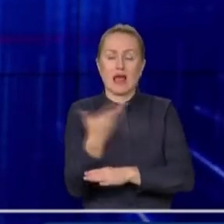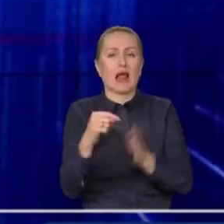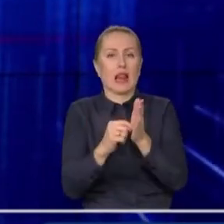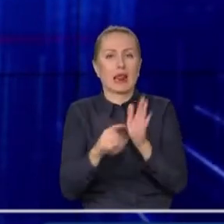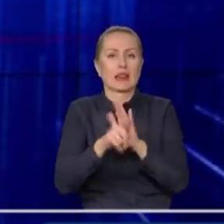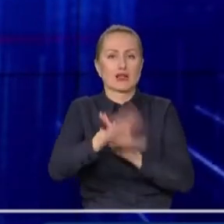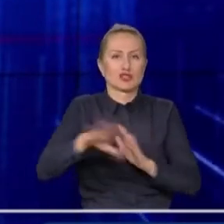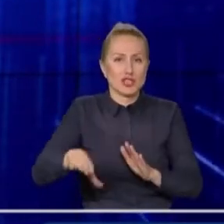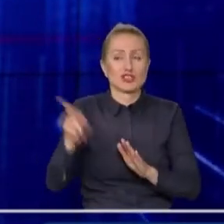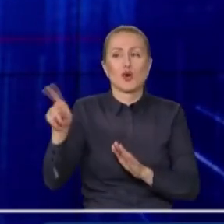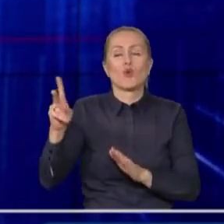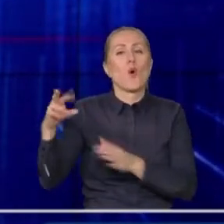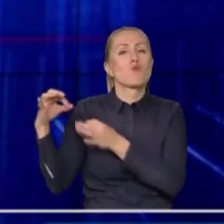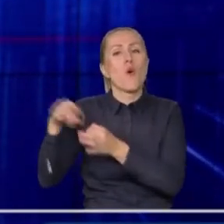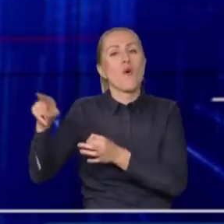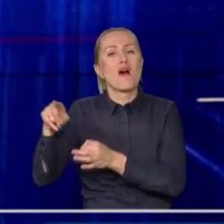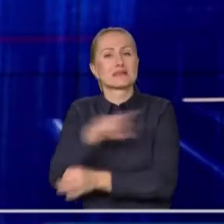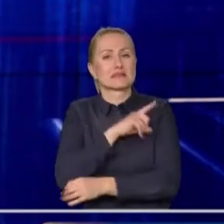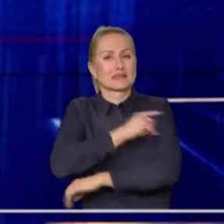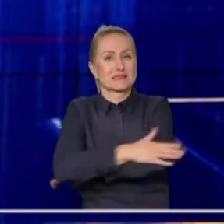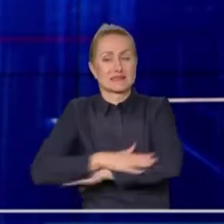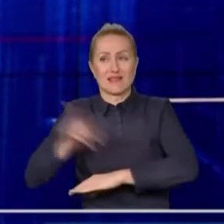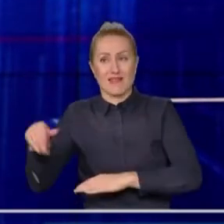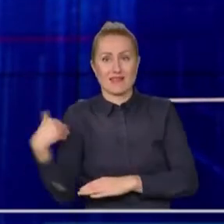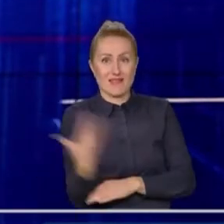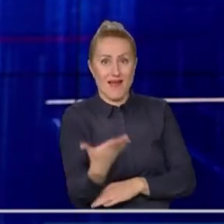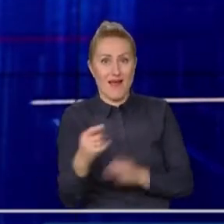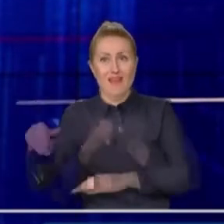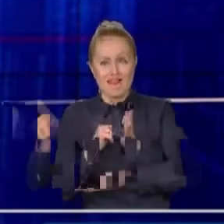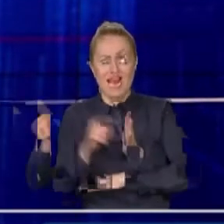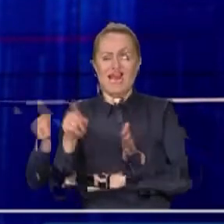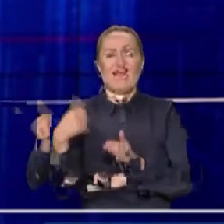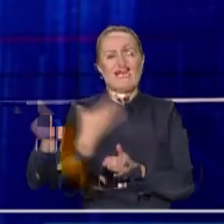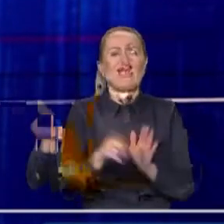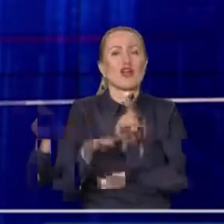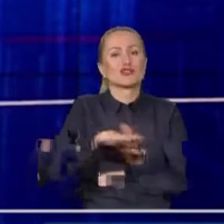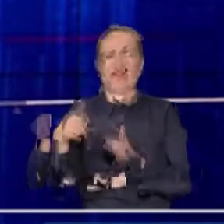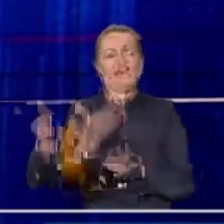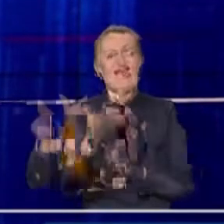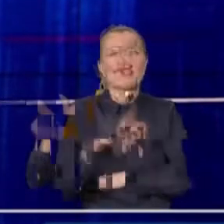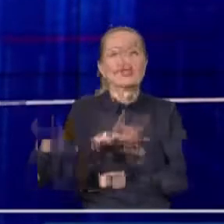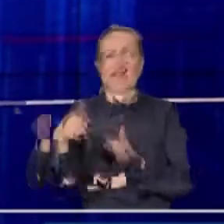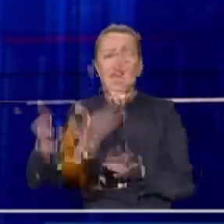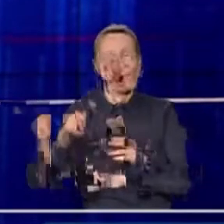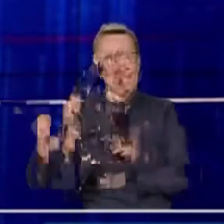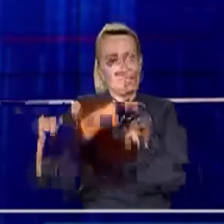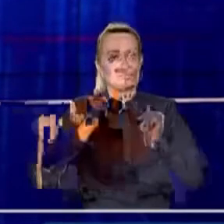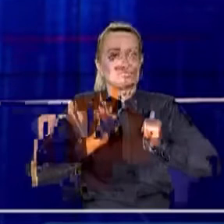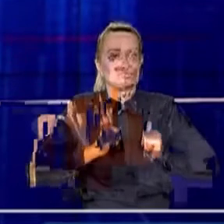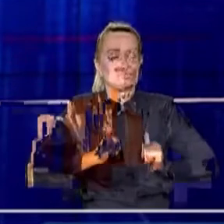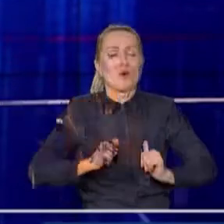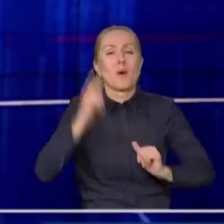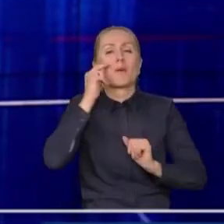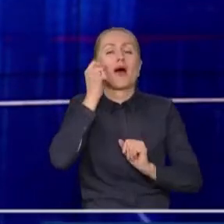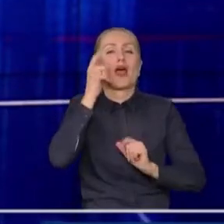od prowadzących ich funkcjonariuszy białoruskich do granicy pod pretekstem, że dzieci się uspokoją, nie będą płakały